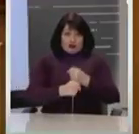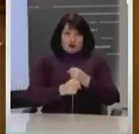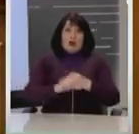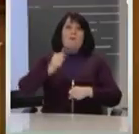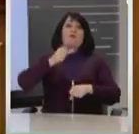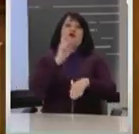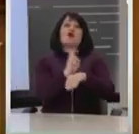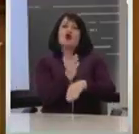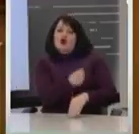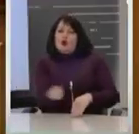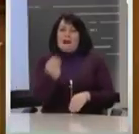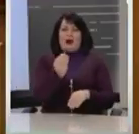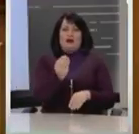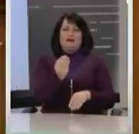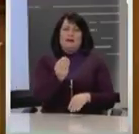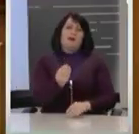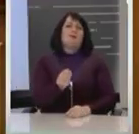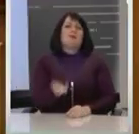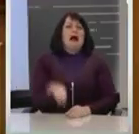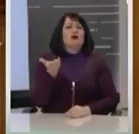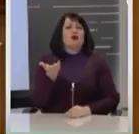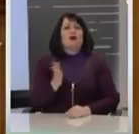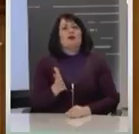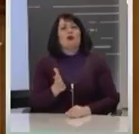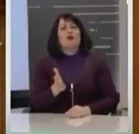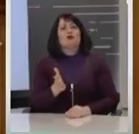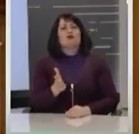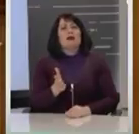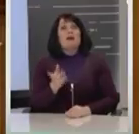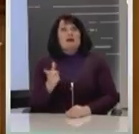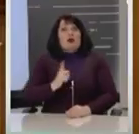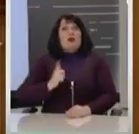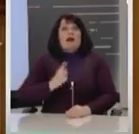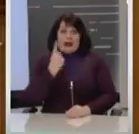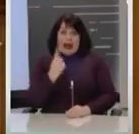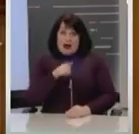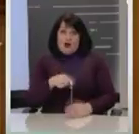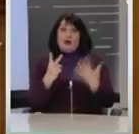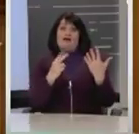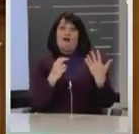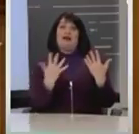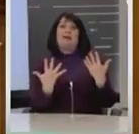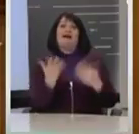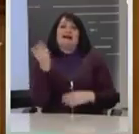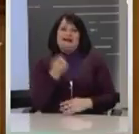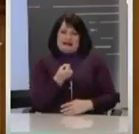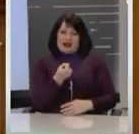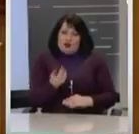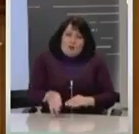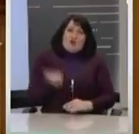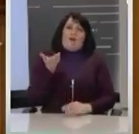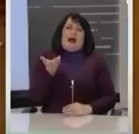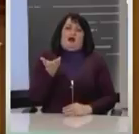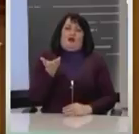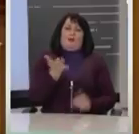πρωτογενές πλεώνασμα που θα ξεπερνά κατά πολύ το στόχο του 1,75%.